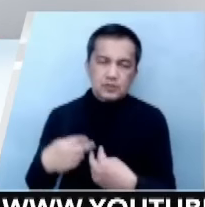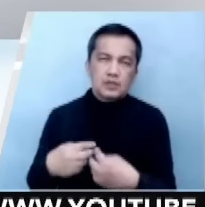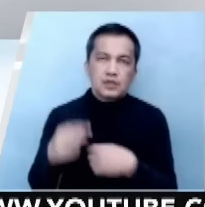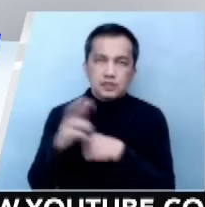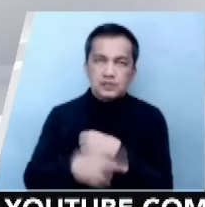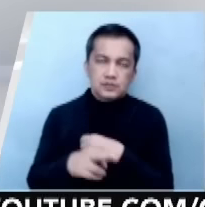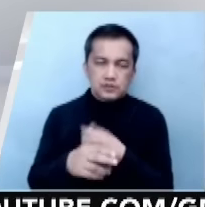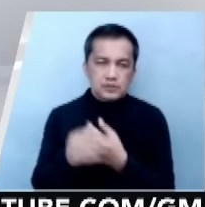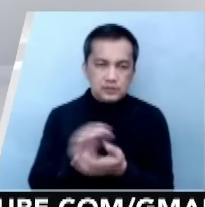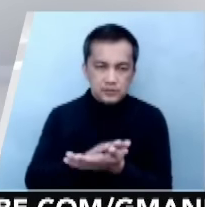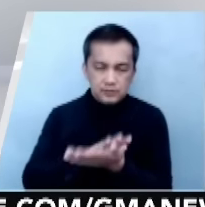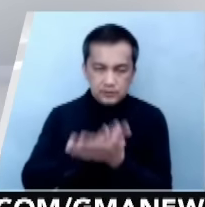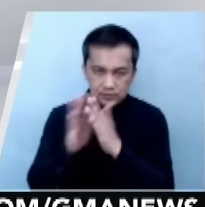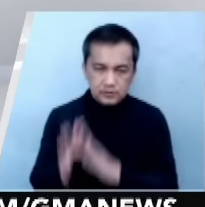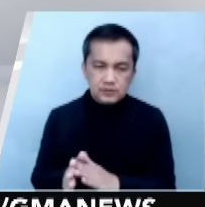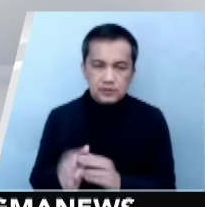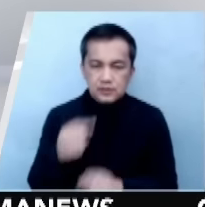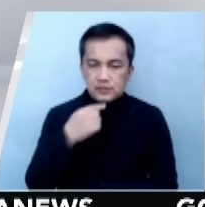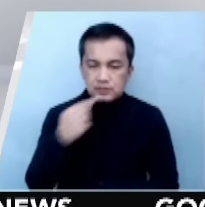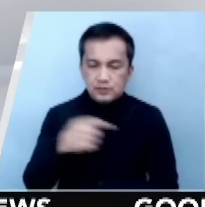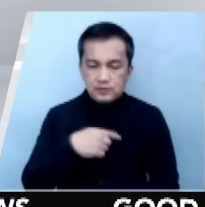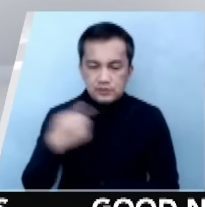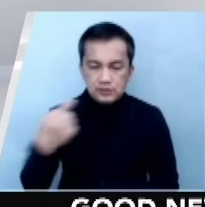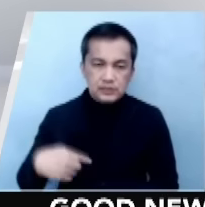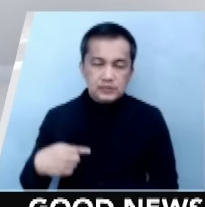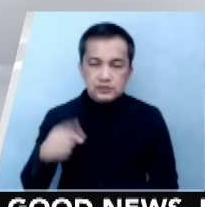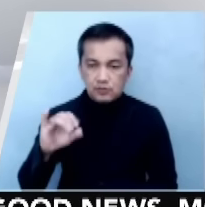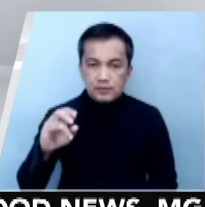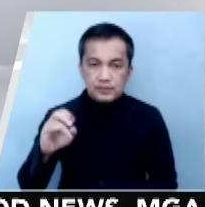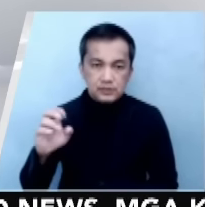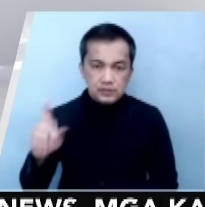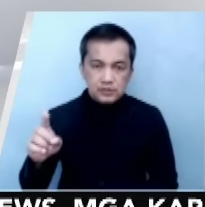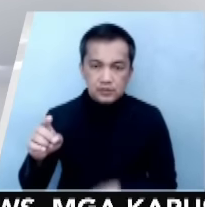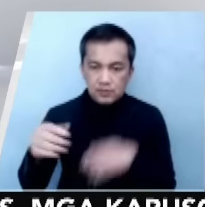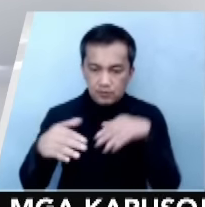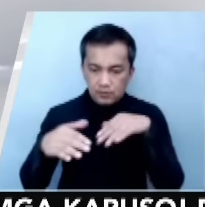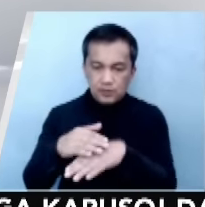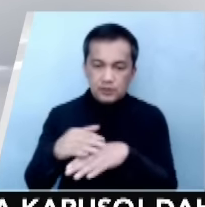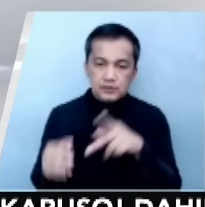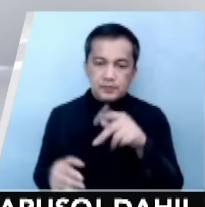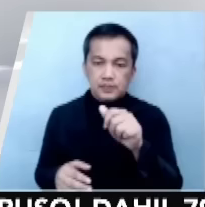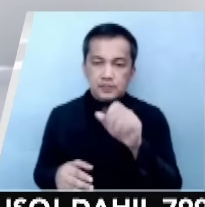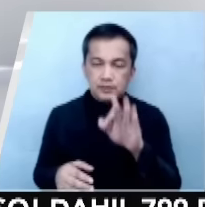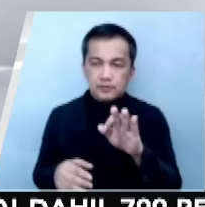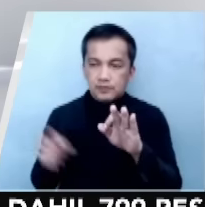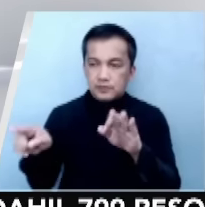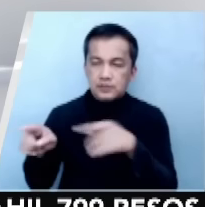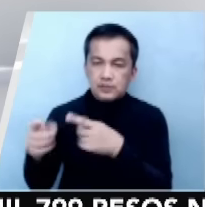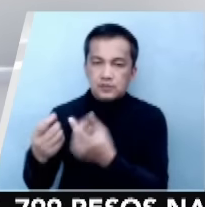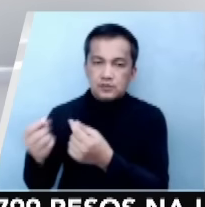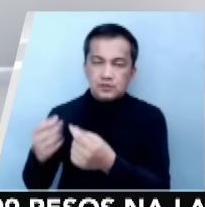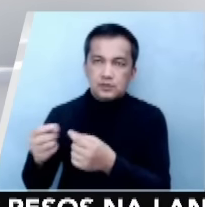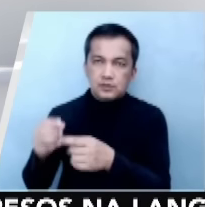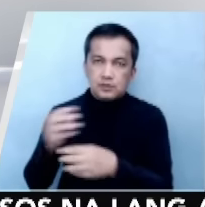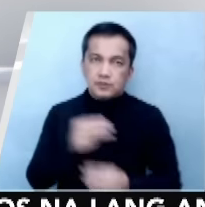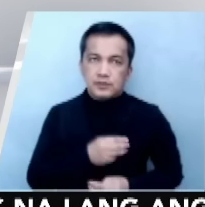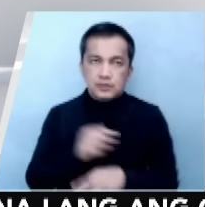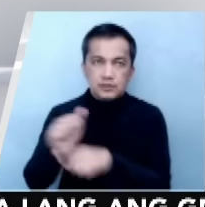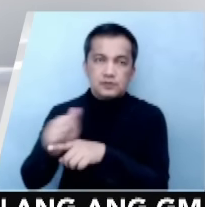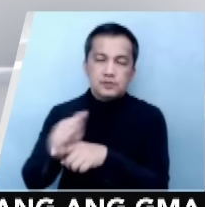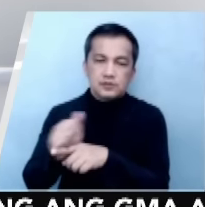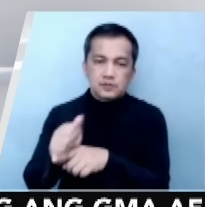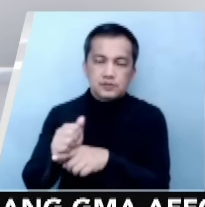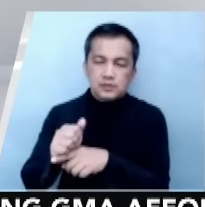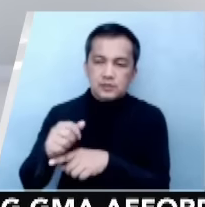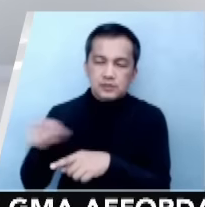Ayon sa Chinese Southern Theater Command, pumasok ang eroplano ng Philippine Air Force habang nagsasagawa sila ng military exercise sa airspace ng